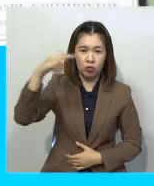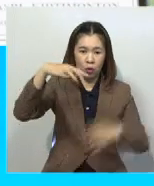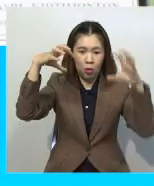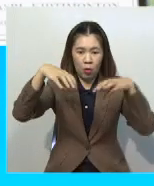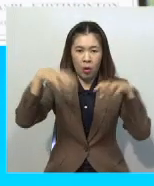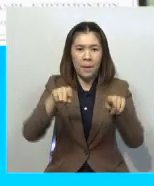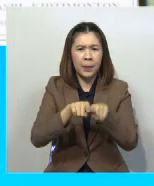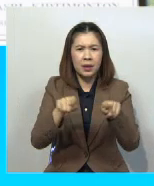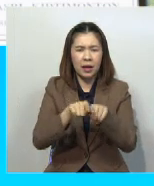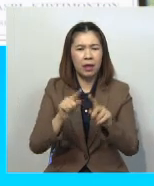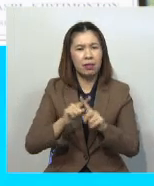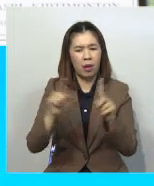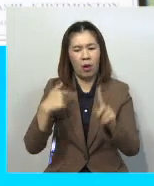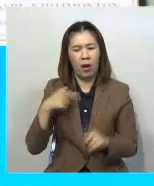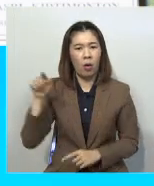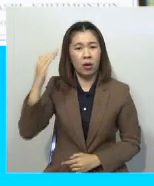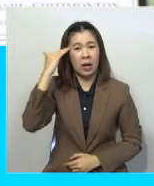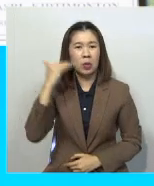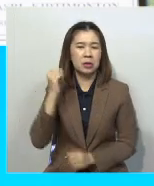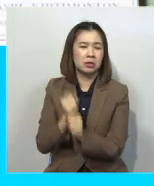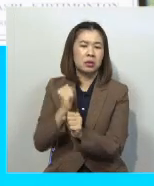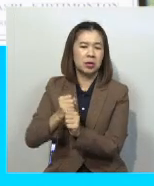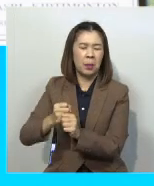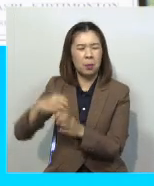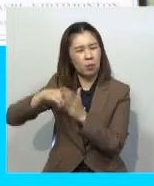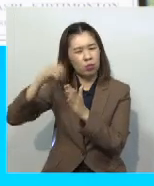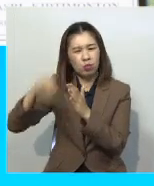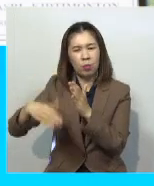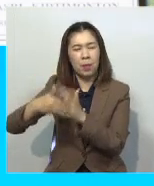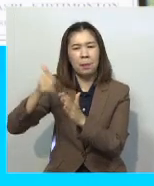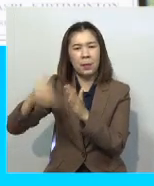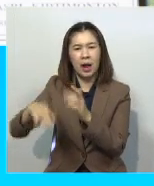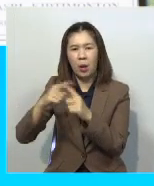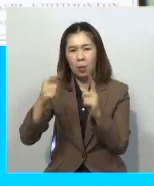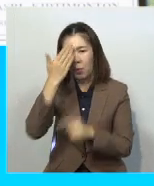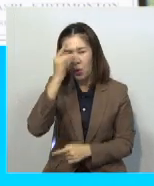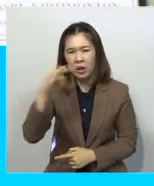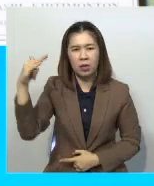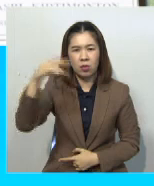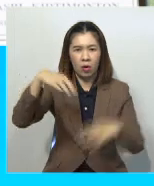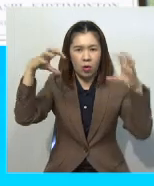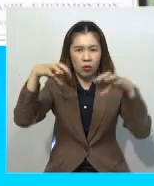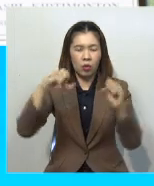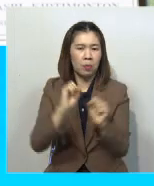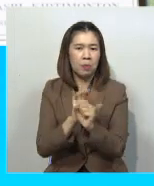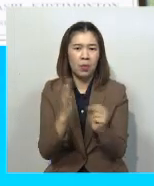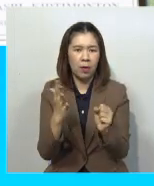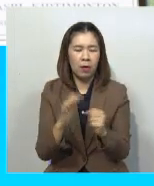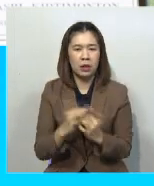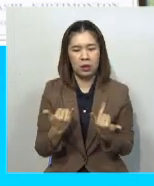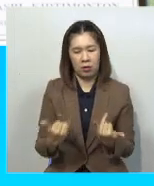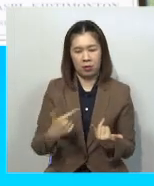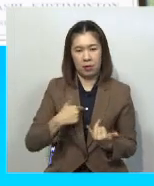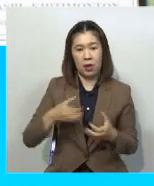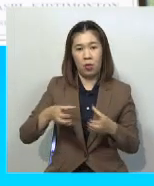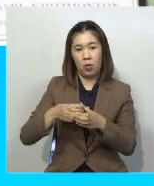ฏว่าของเขาบอกว่าของเขาไม่ประสบความสำเร็จเพราะว่าปริมาณฝนเทียมที่ไม่มากพออย่างของเราเนี่ยเราต้องคำนวณไหมค